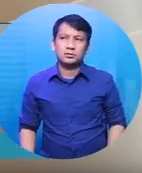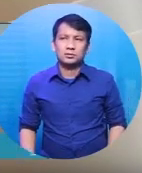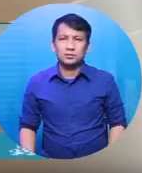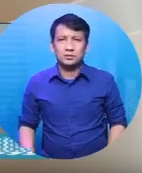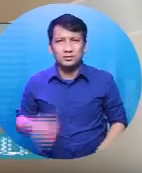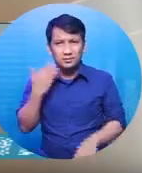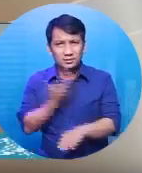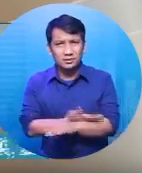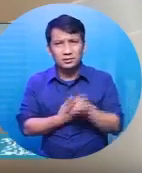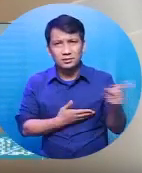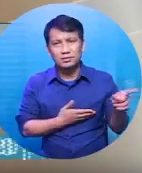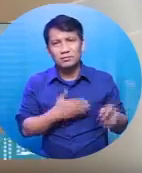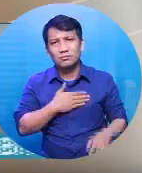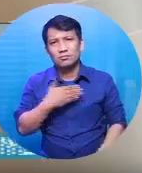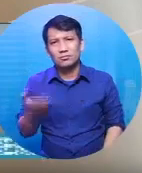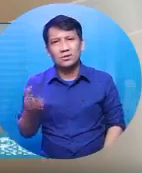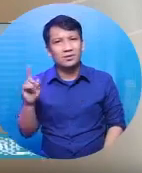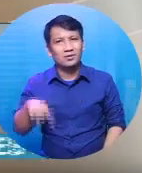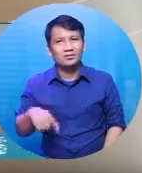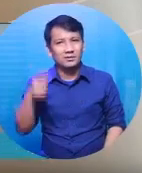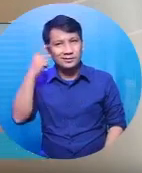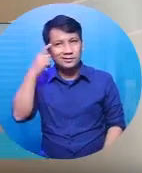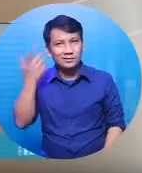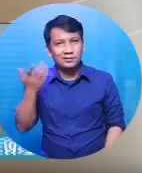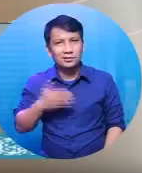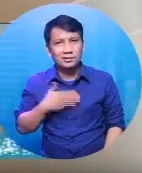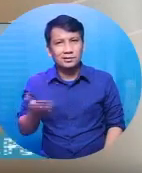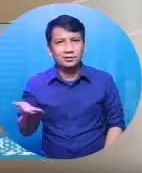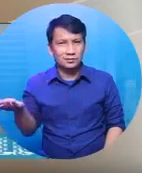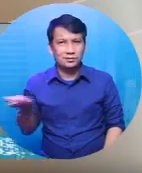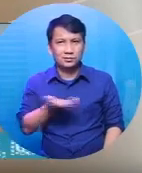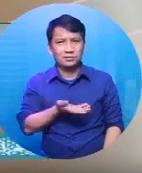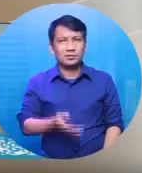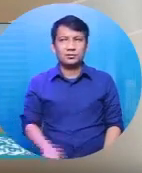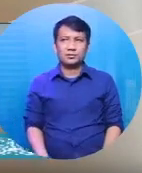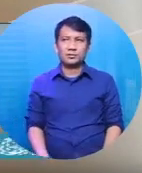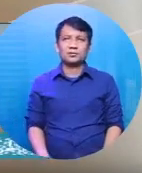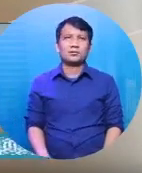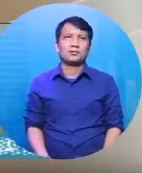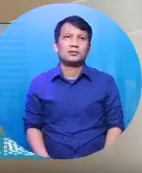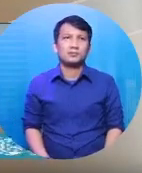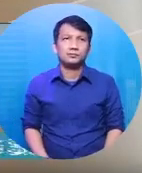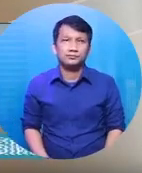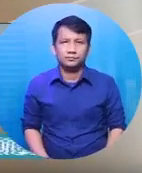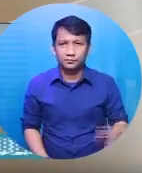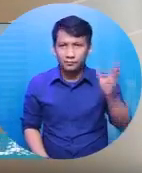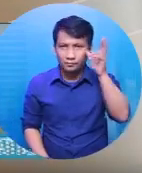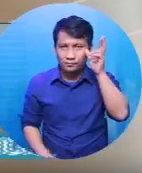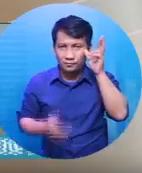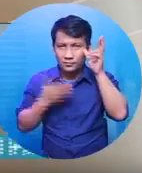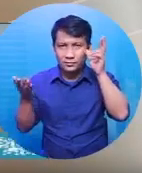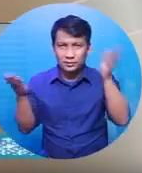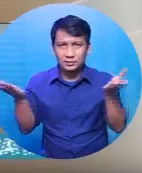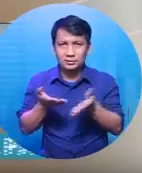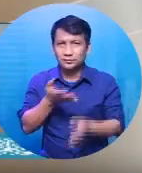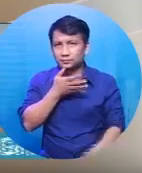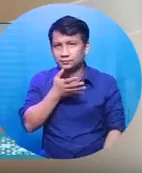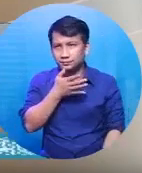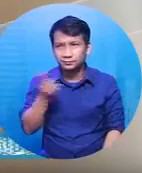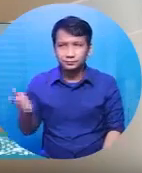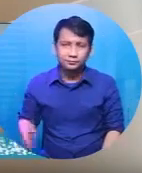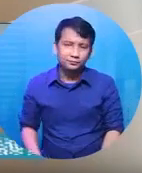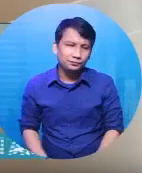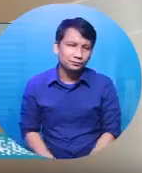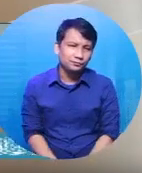ko na yan, walang kusa yan, sir, na maisipan niya. Sige, ano usap kayong dalawa. Ma'am Rochelle, usap kayong dalawa ni nanay.